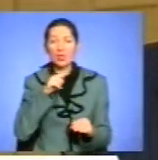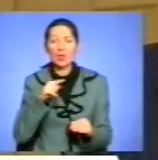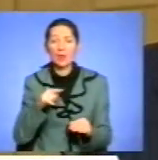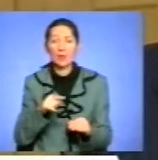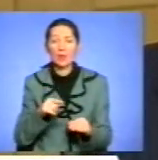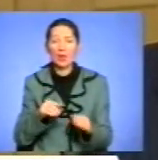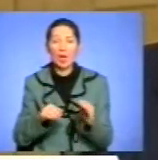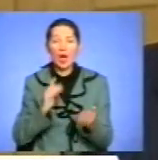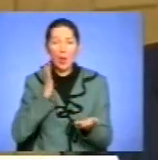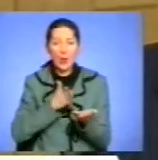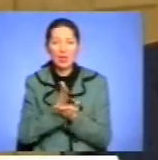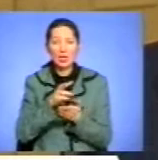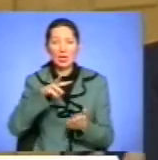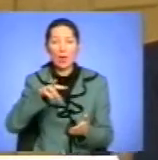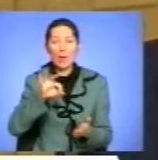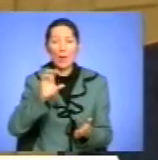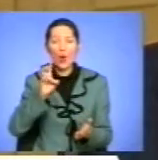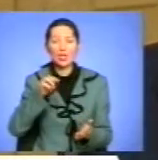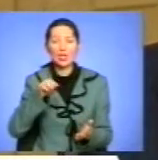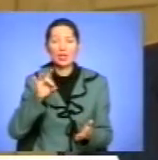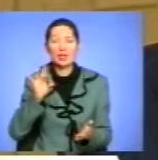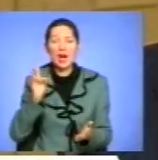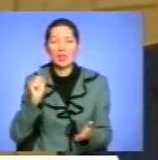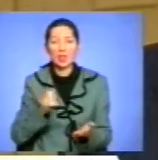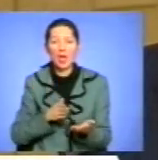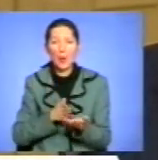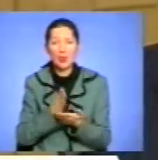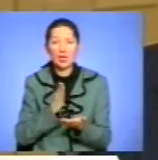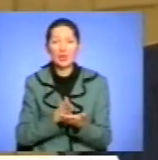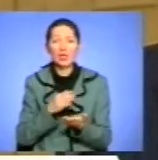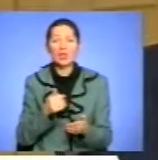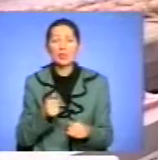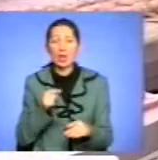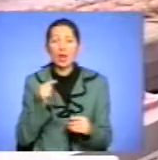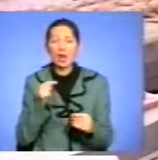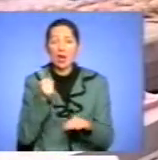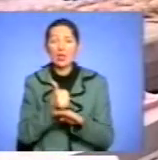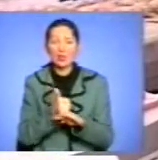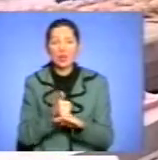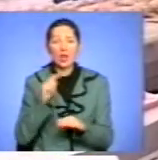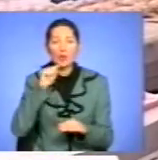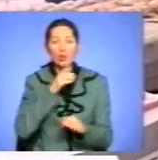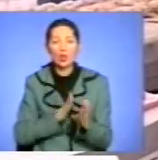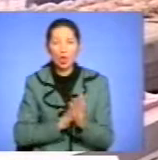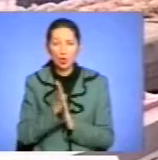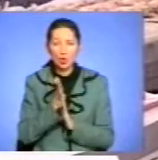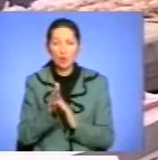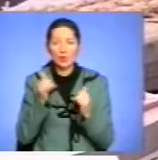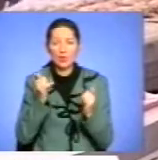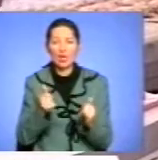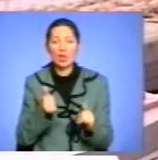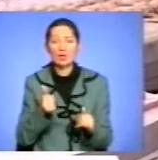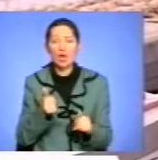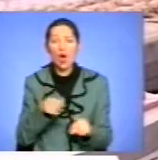політика. Вона є в многом определяющей для економічного росту. Наразі, наголошує головний урядовець, увага